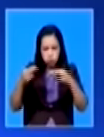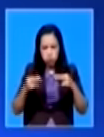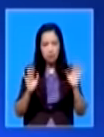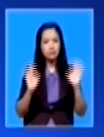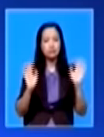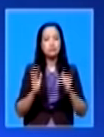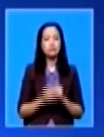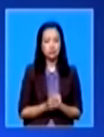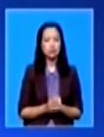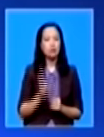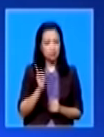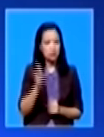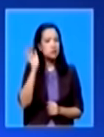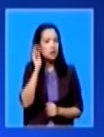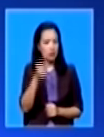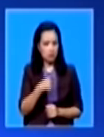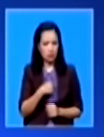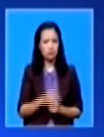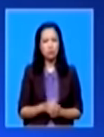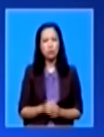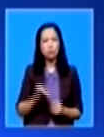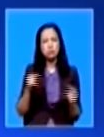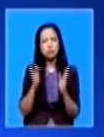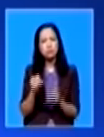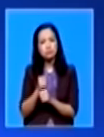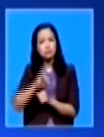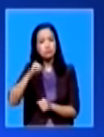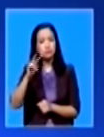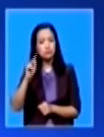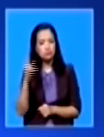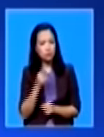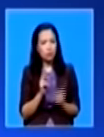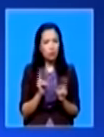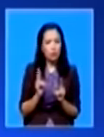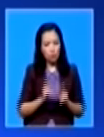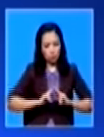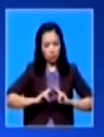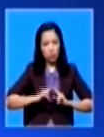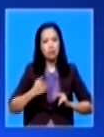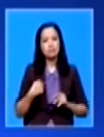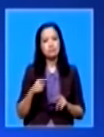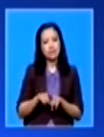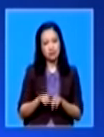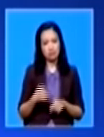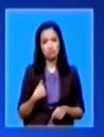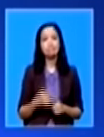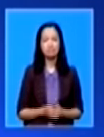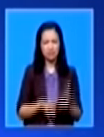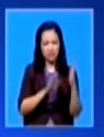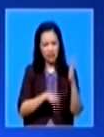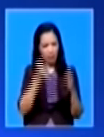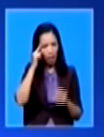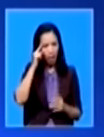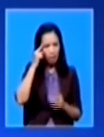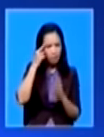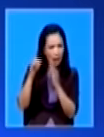ความไม่วางใจซึ่งกันและกันเจ้าที่เขาต้องระวังตัวเขาก็กลัวความไม่ปลอดภัยเขาเหมือนกันไงมันเข้าใจผิดกันง่ายจะตายไปที่ใ